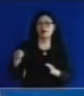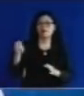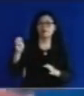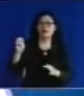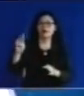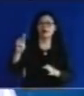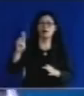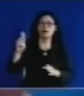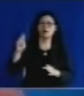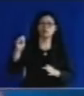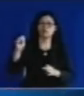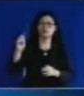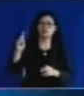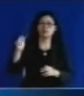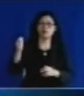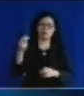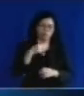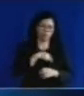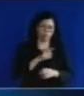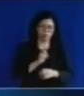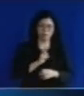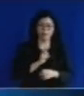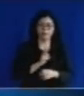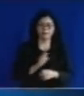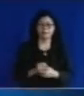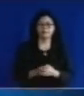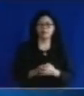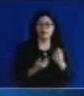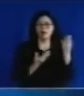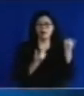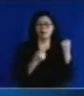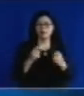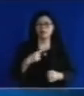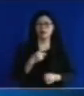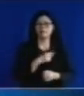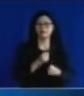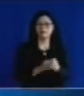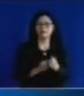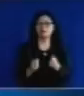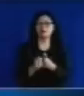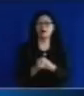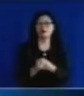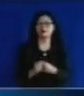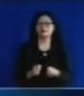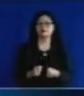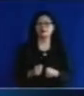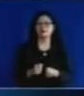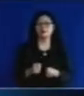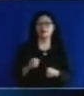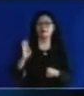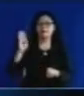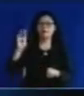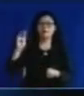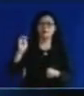pribadi. Kemudian harapan kami ke depan untuk tahun 1722 ini, bahwa